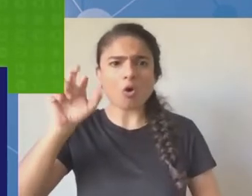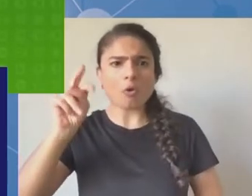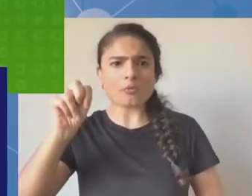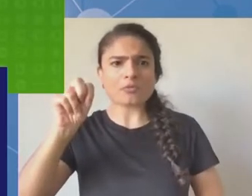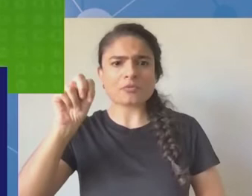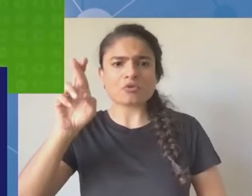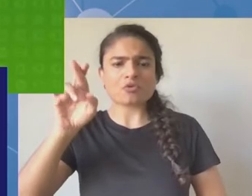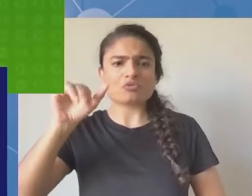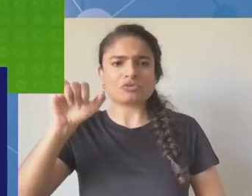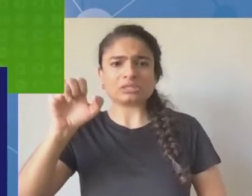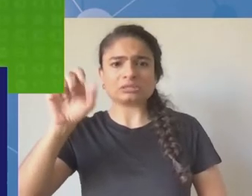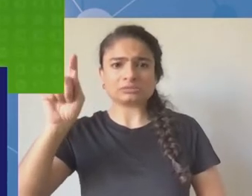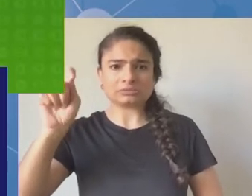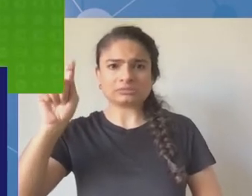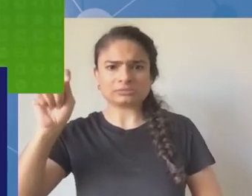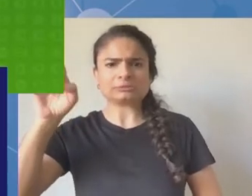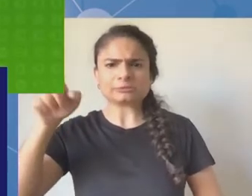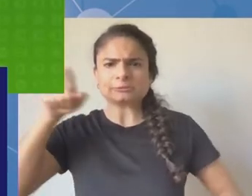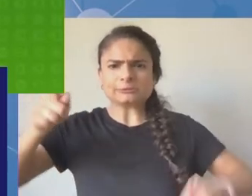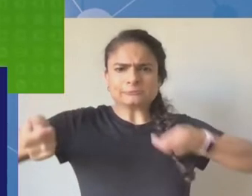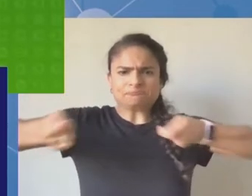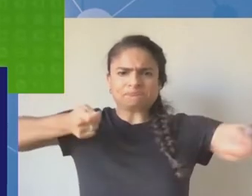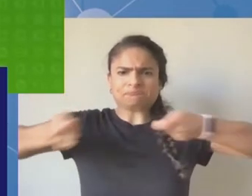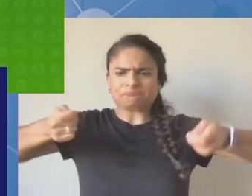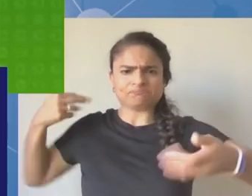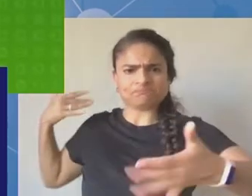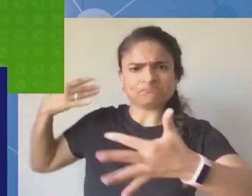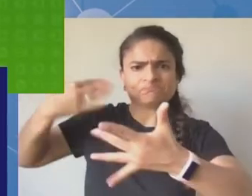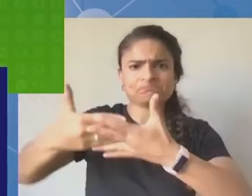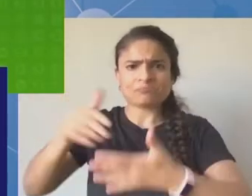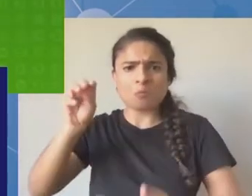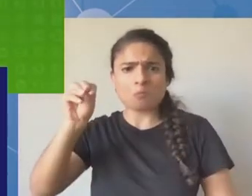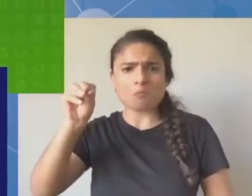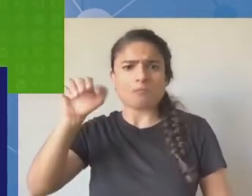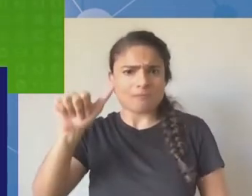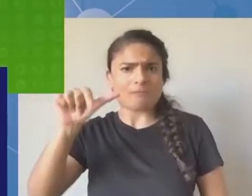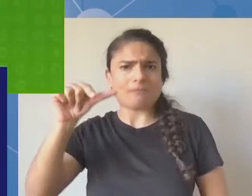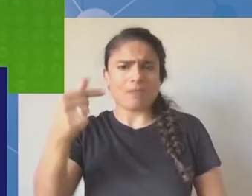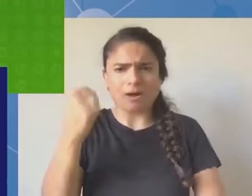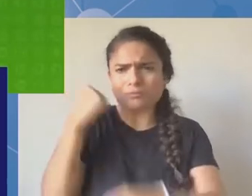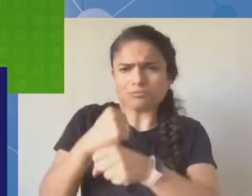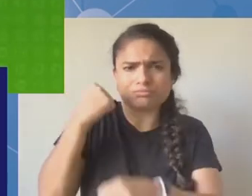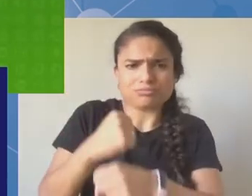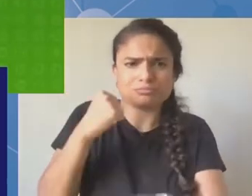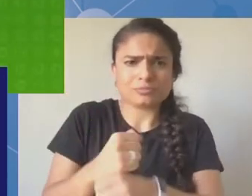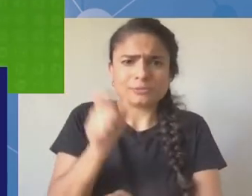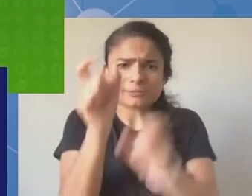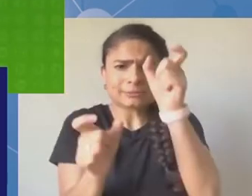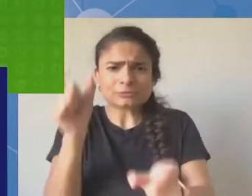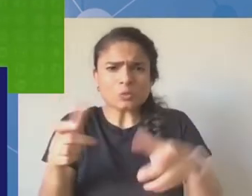رئاستها للمجموعة الاستشارية، وشكرا لكل من ساهم في تنظيم هذه القمة الرقمية في